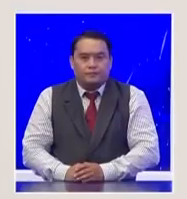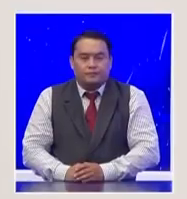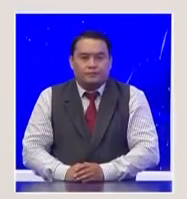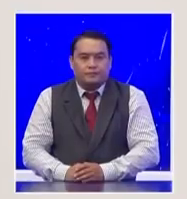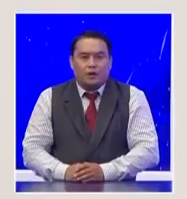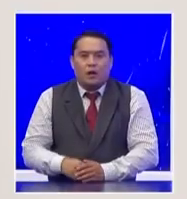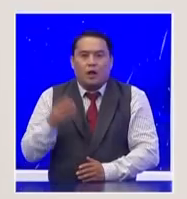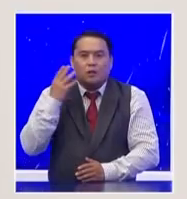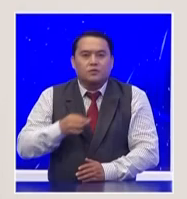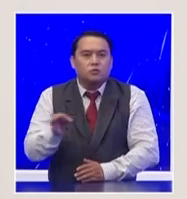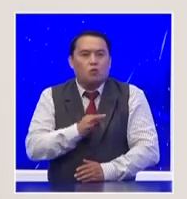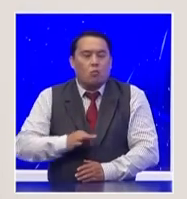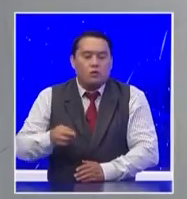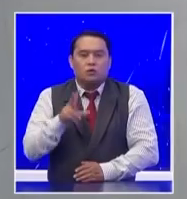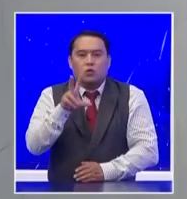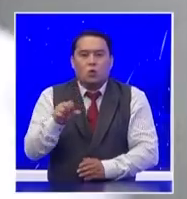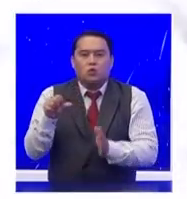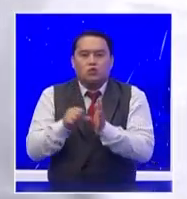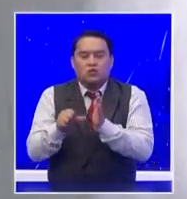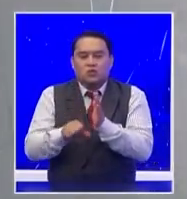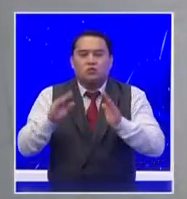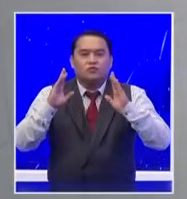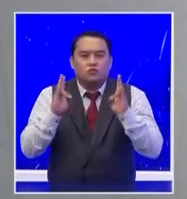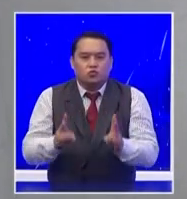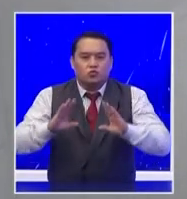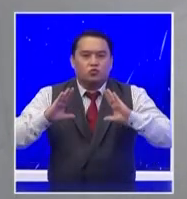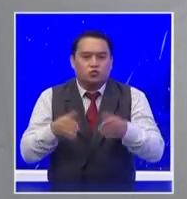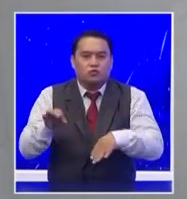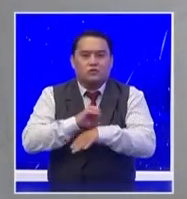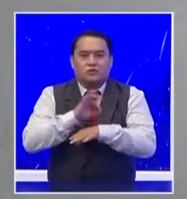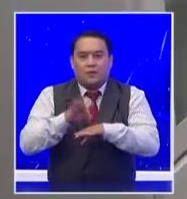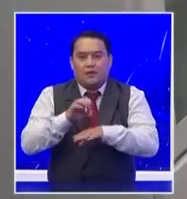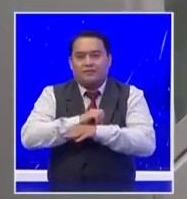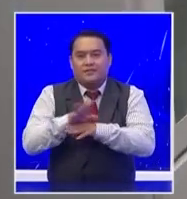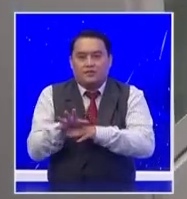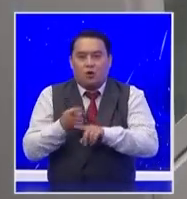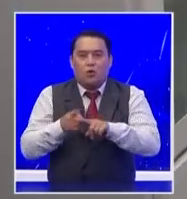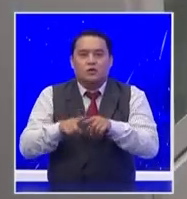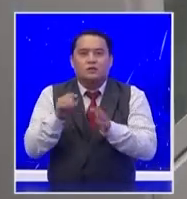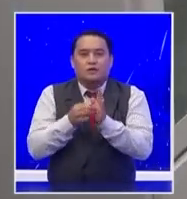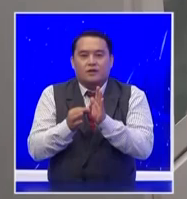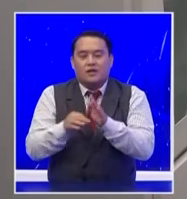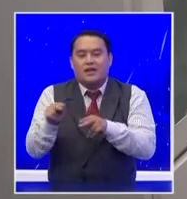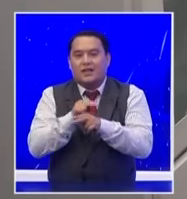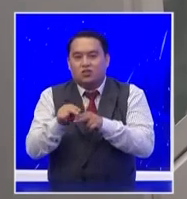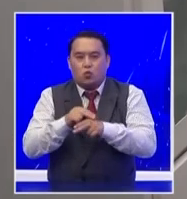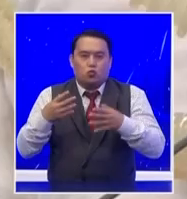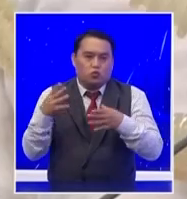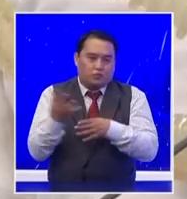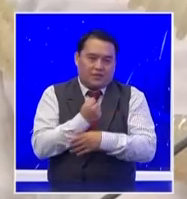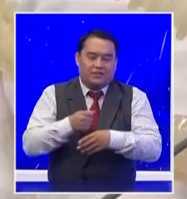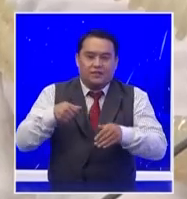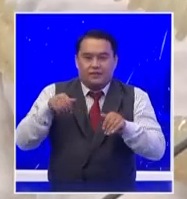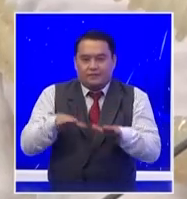В области более 3600 случаев заболевания коронавирусом. 2600 человек прошли лечение и успешно выписаны